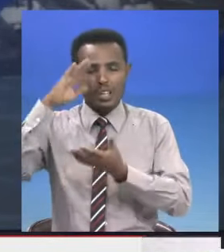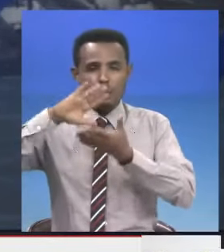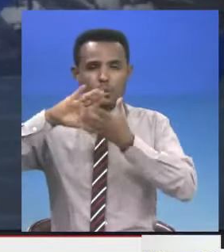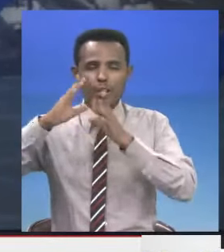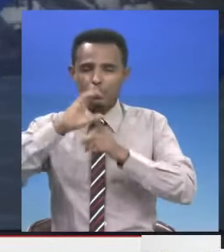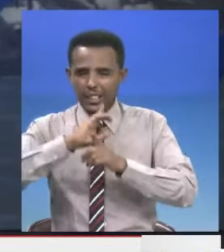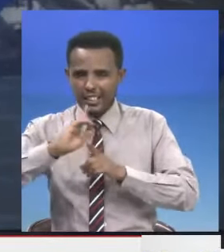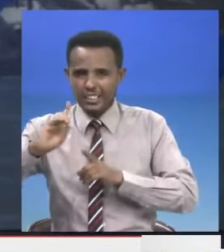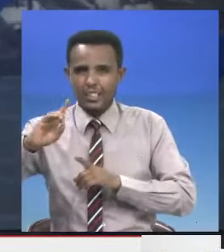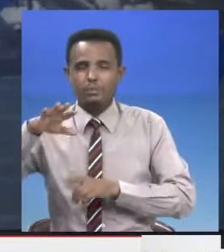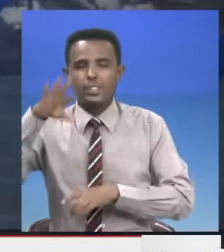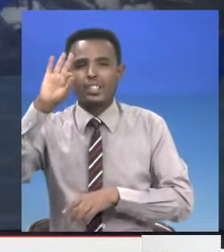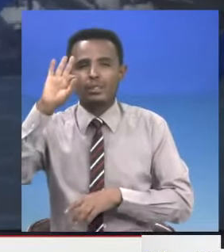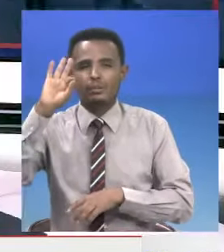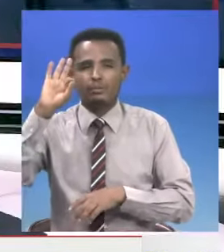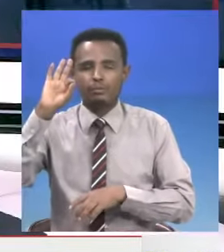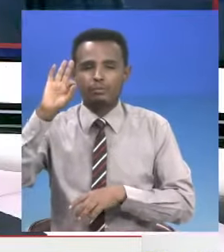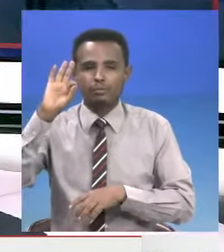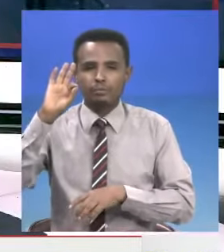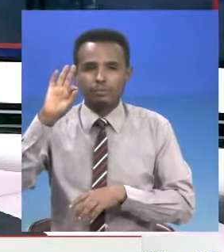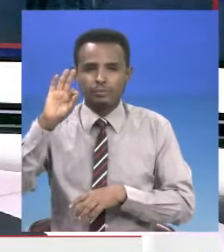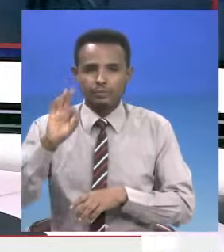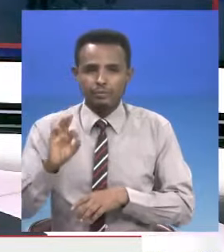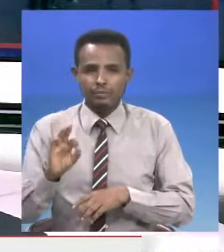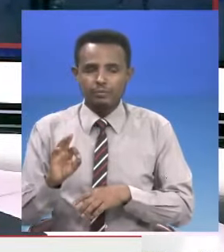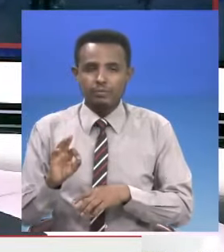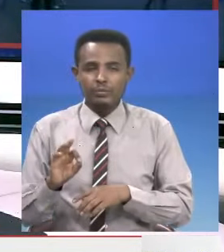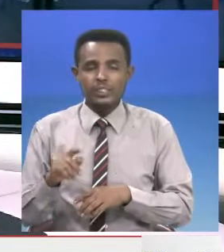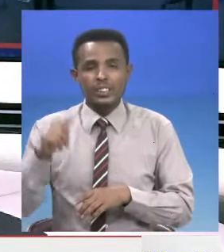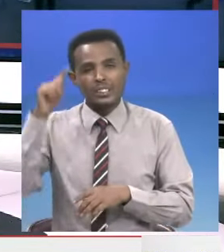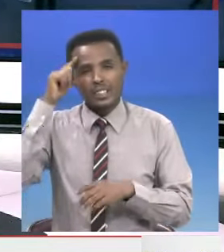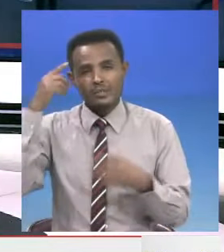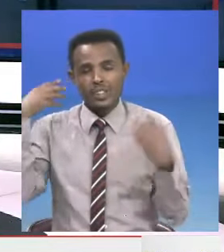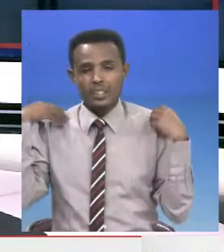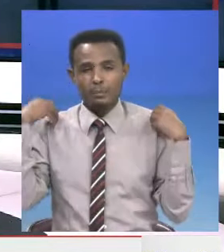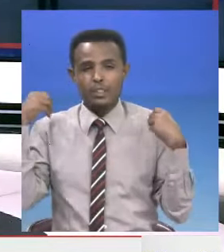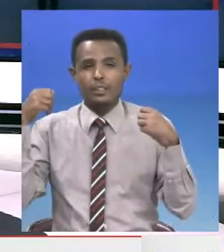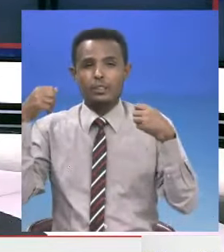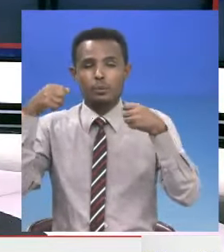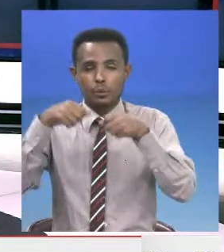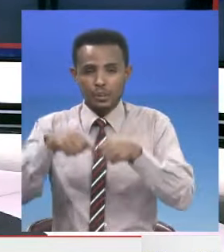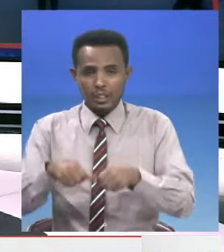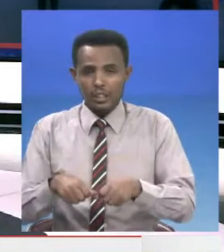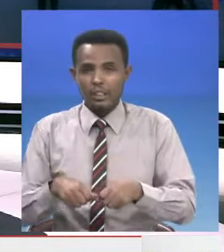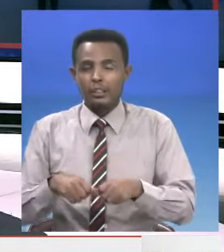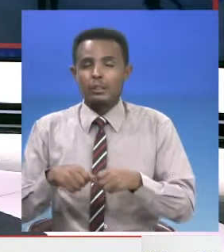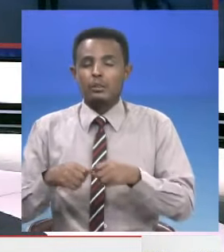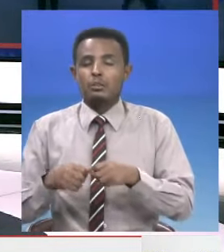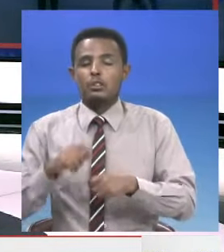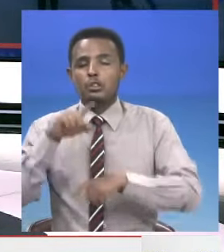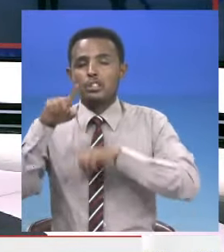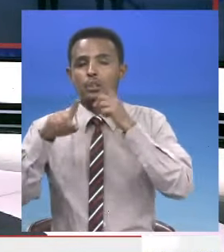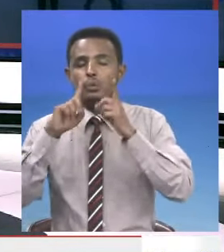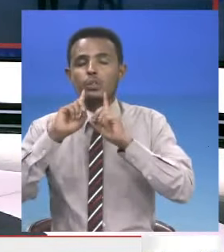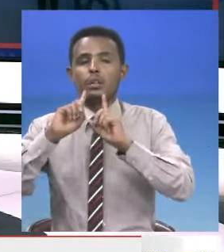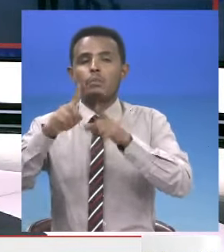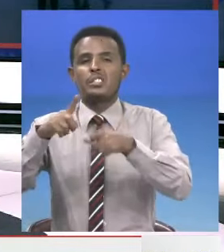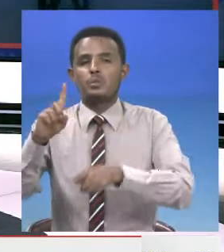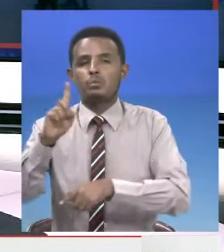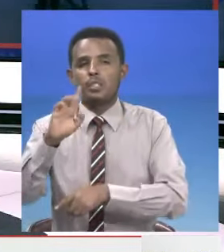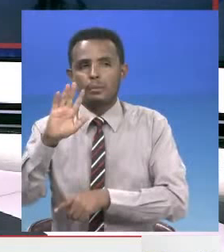በቀጥታ መስመራችን ላይ ነው የሚገኘው። ተስፋ እንደምን ውለሃል? እስኪ በመድረኩ የተነሱ ጥያቄዎችና ምላሾች ምን